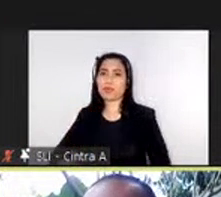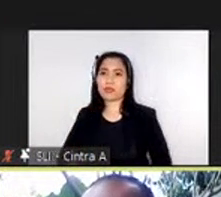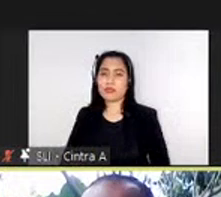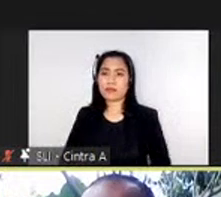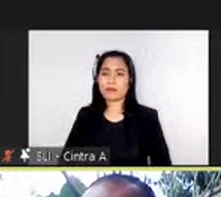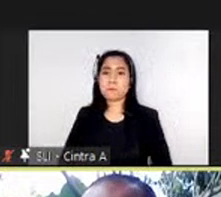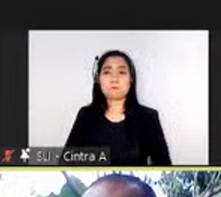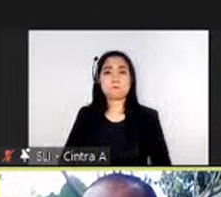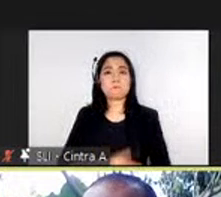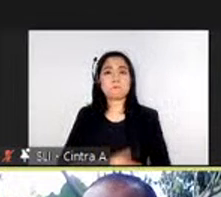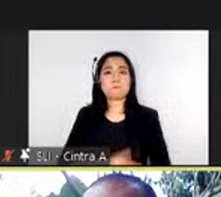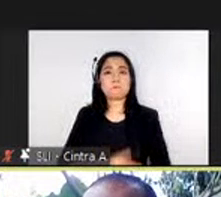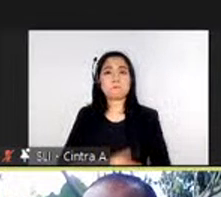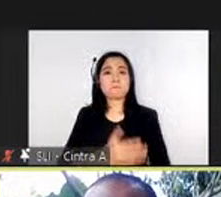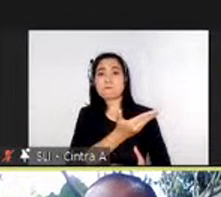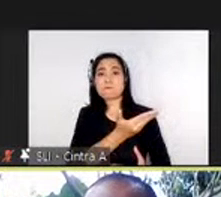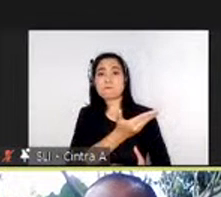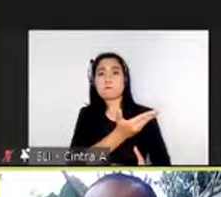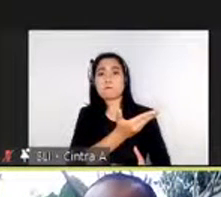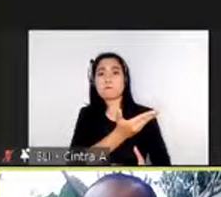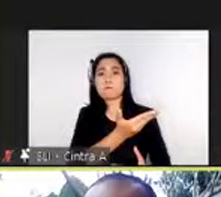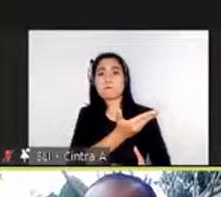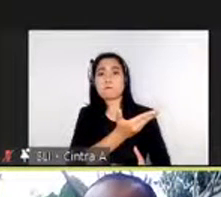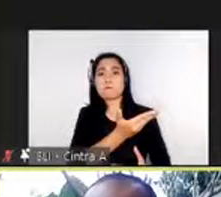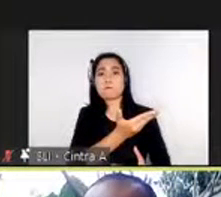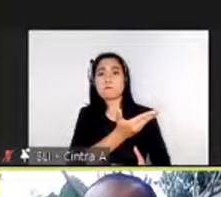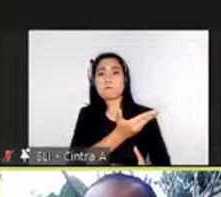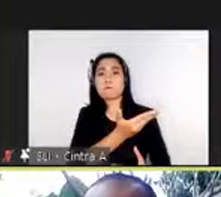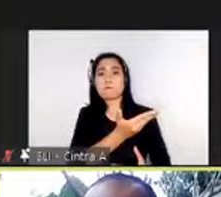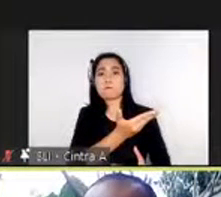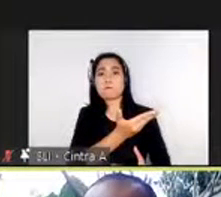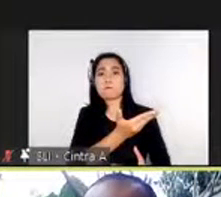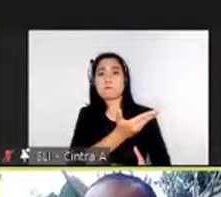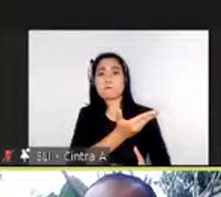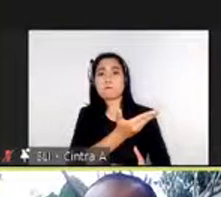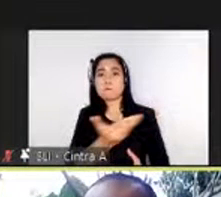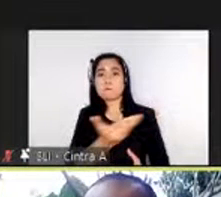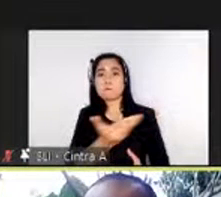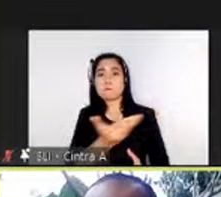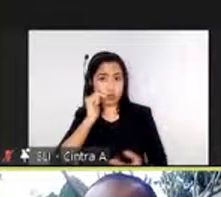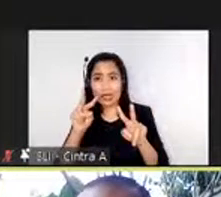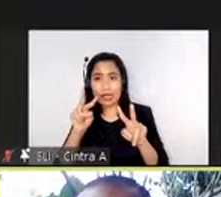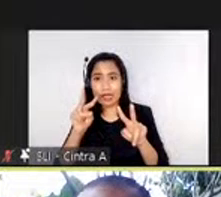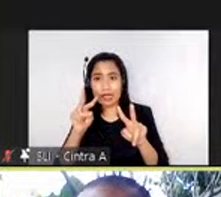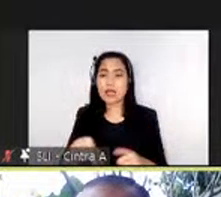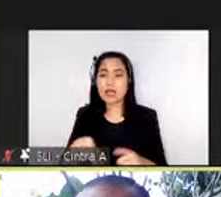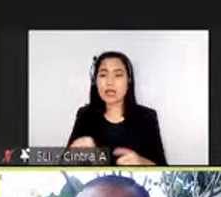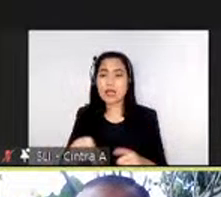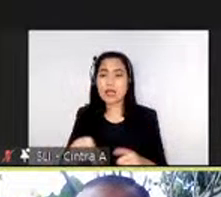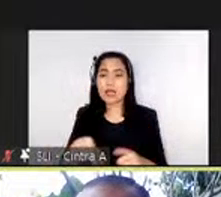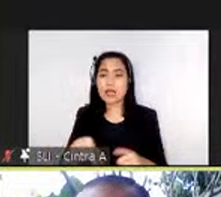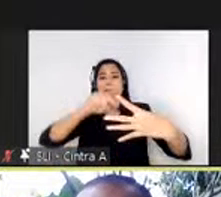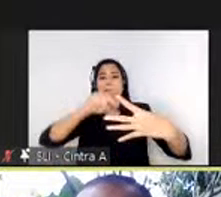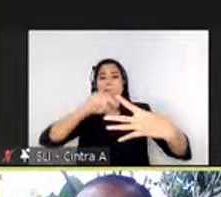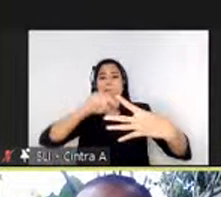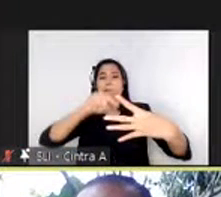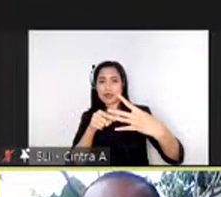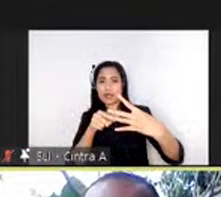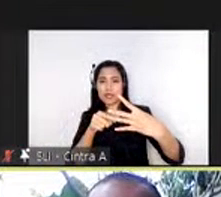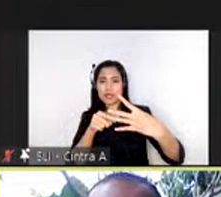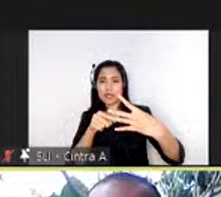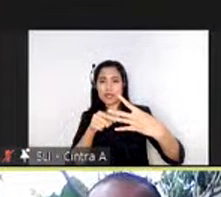bisa melihat eh dari empat kategori atau empat kluster ini memang